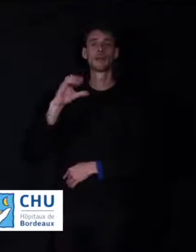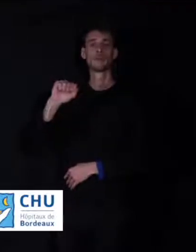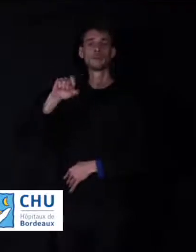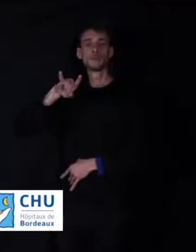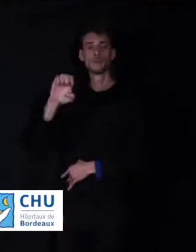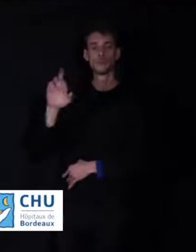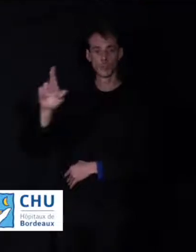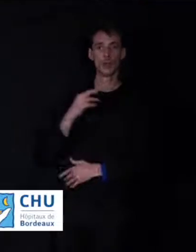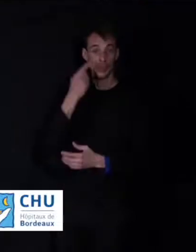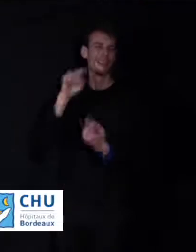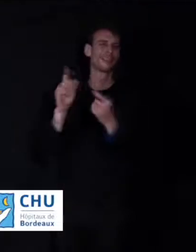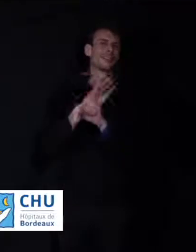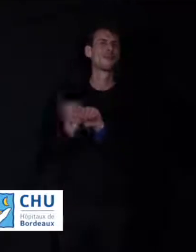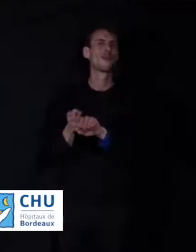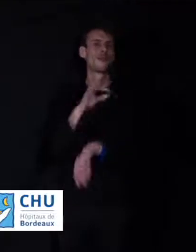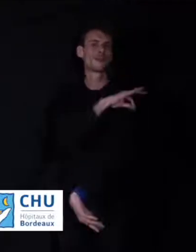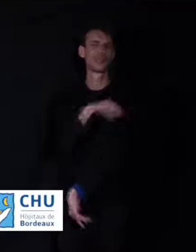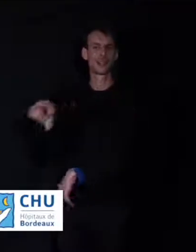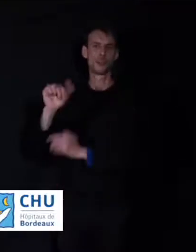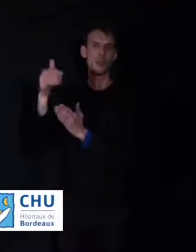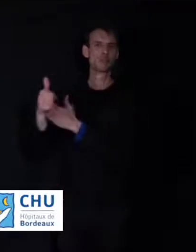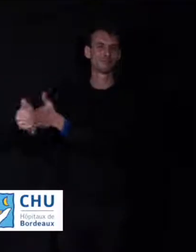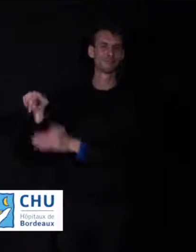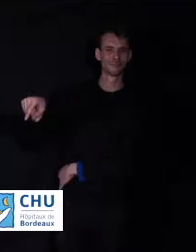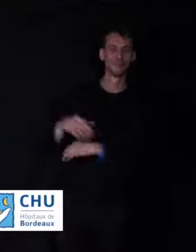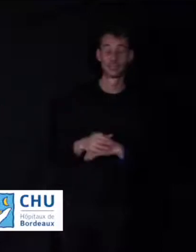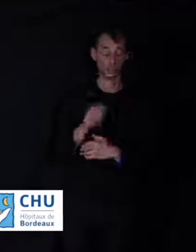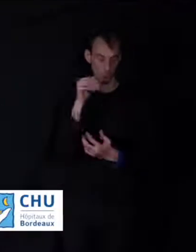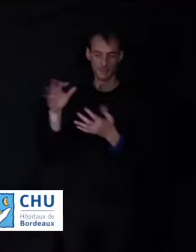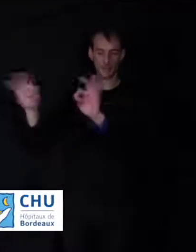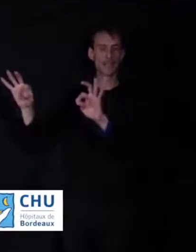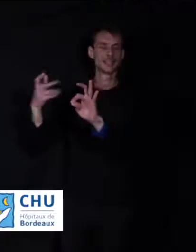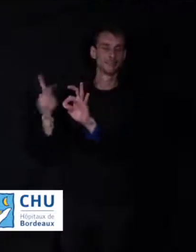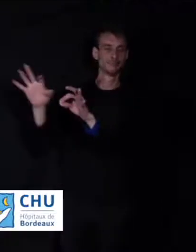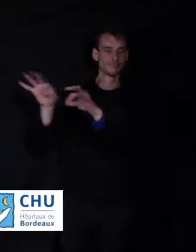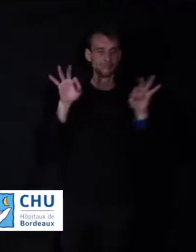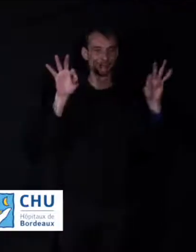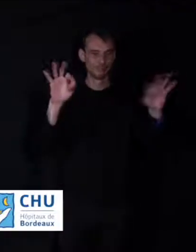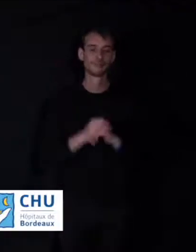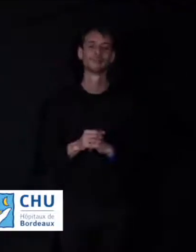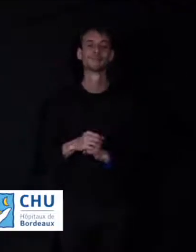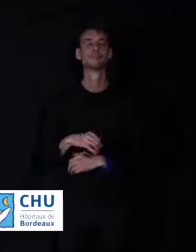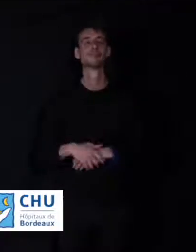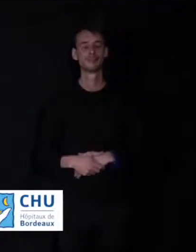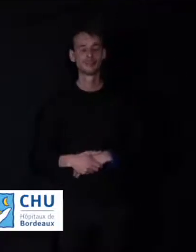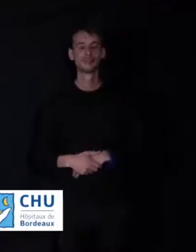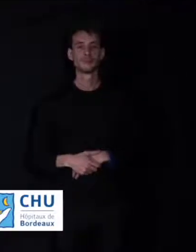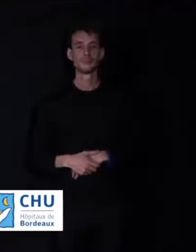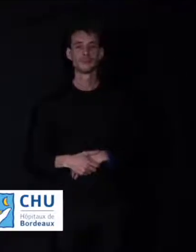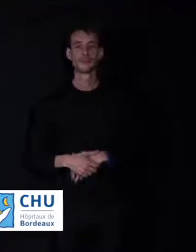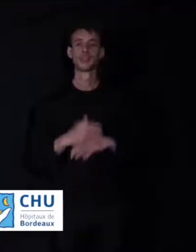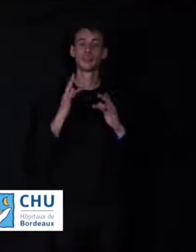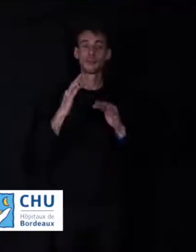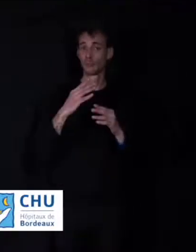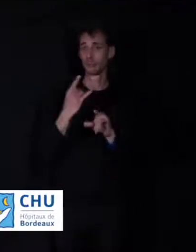la vaccination Covid, et vous citer sa phrase que je vais vous lire. La vaccination représente la plus grande avancée médicale de